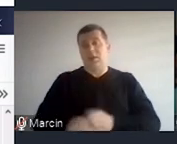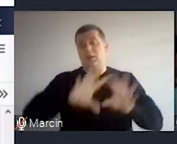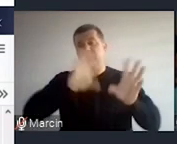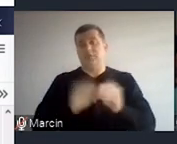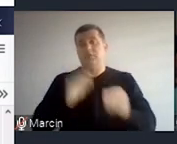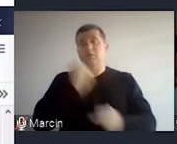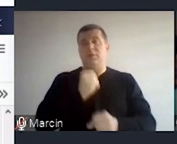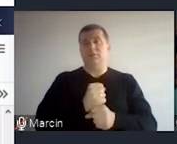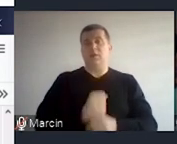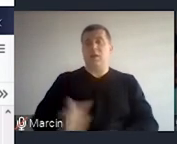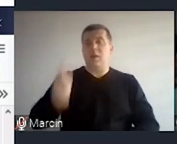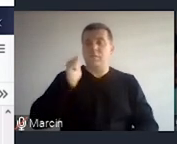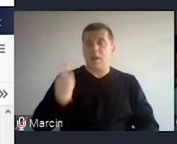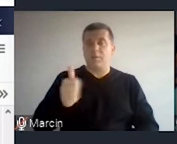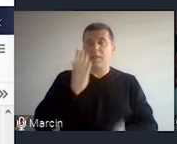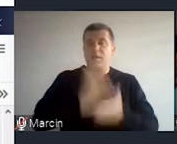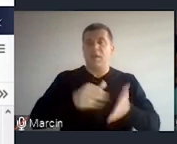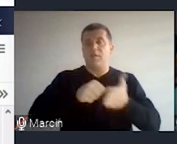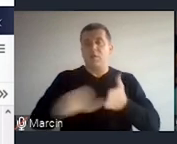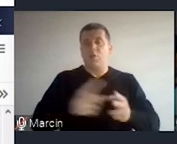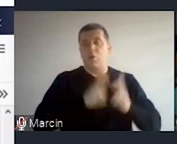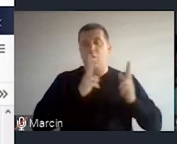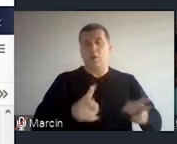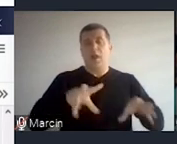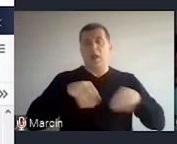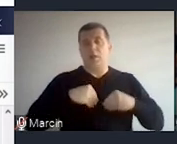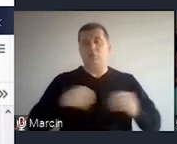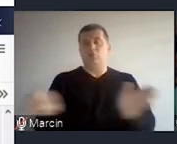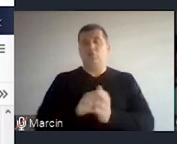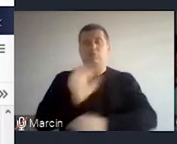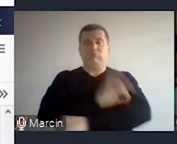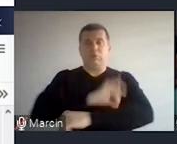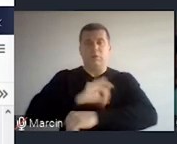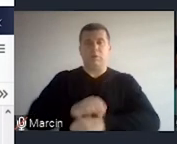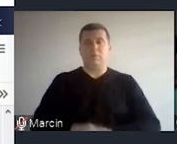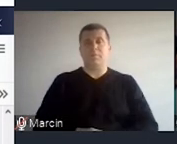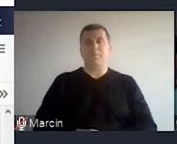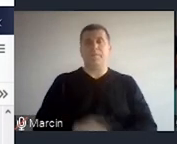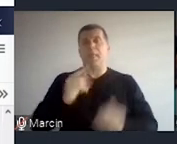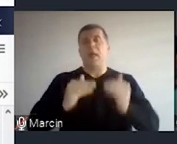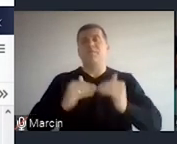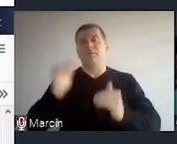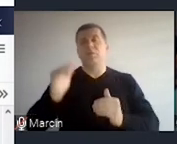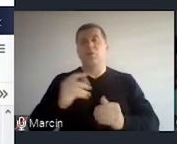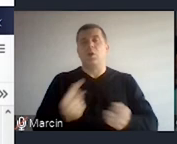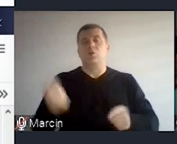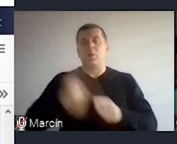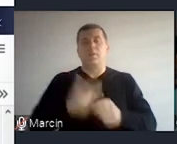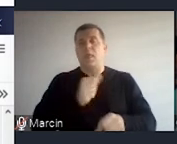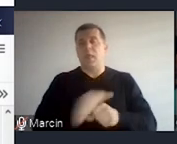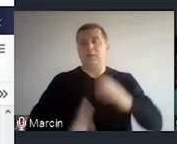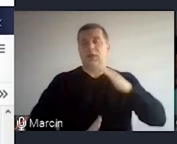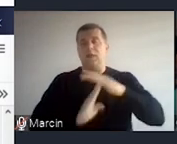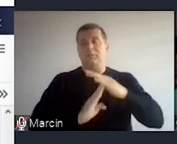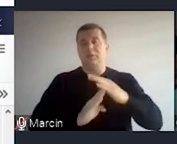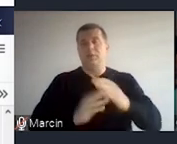kwalifikowalny wyłącznie w okresie zaangażowania do projektu, a wysokość dodatku nie jest już